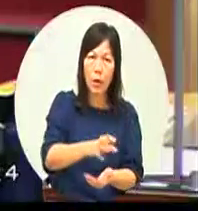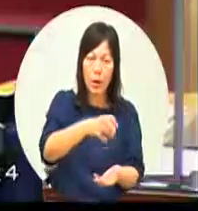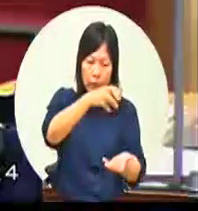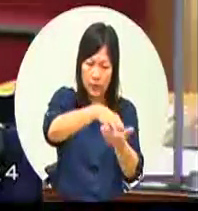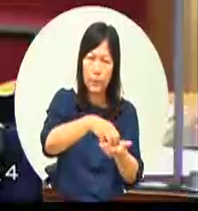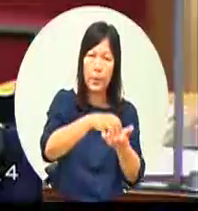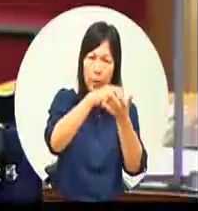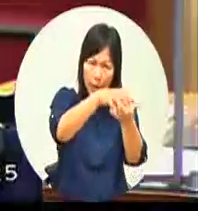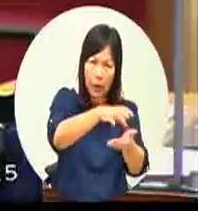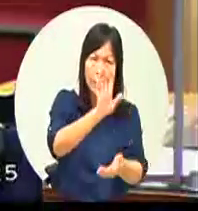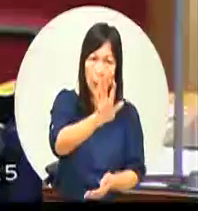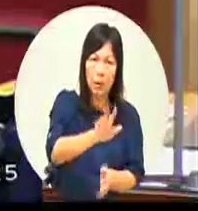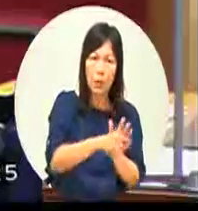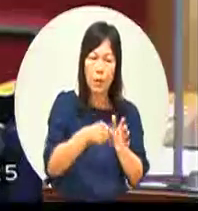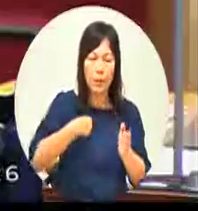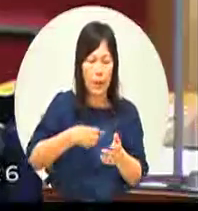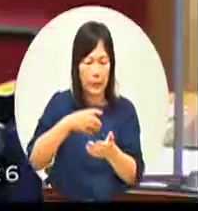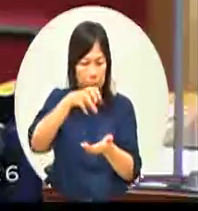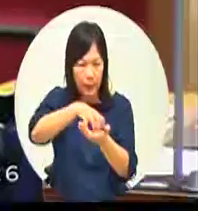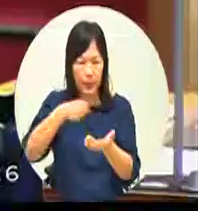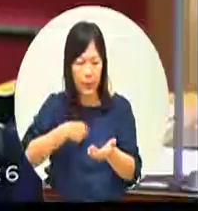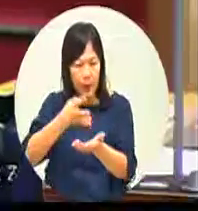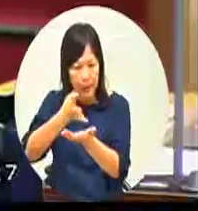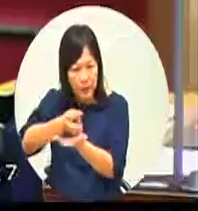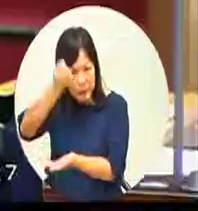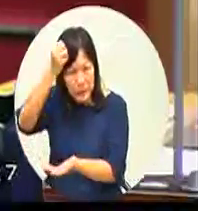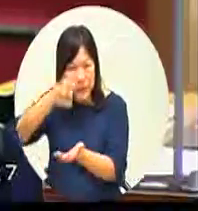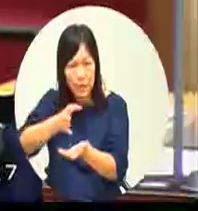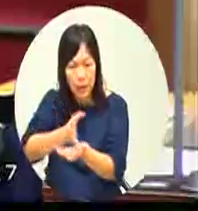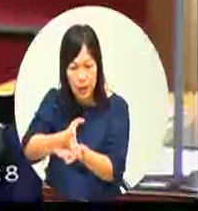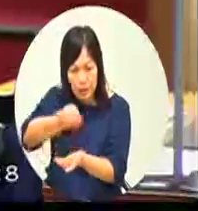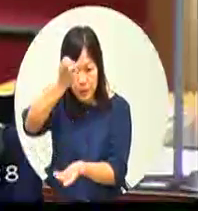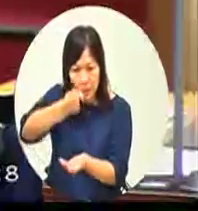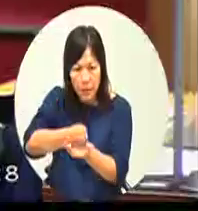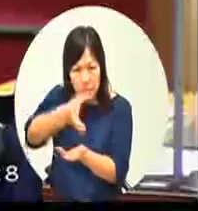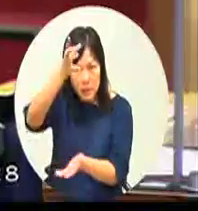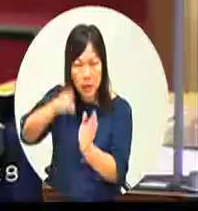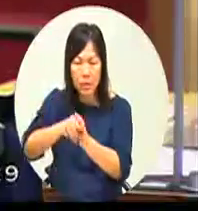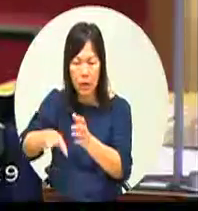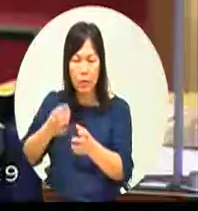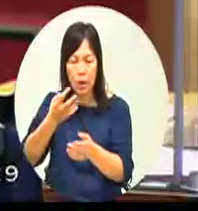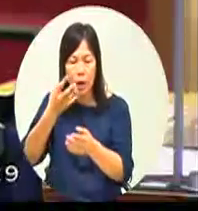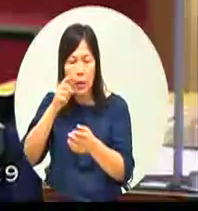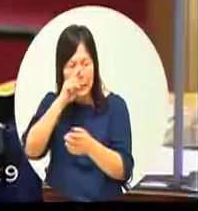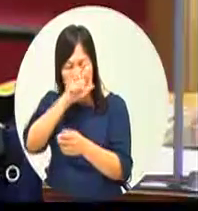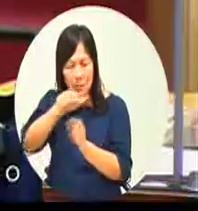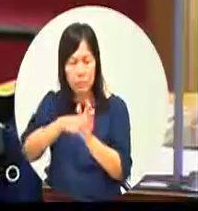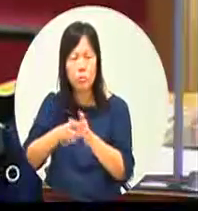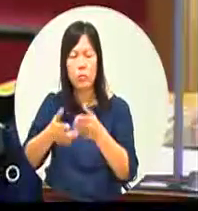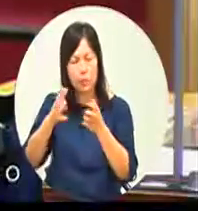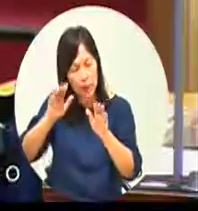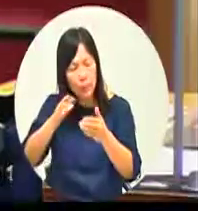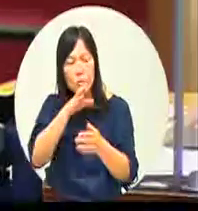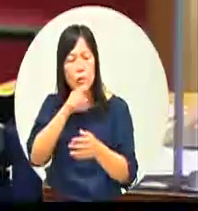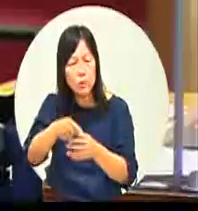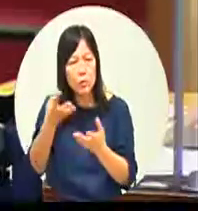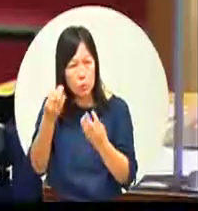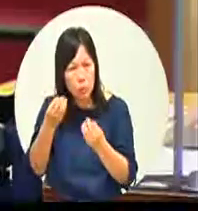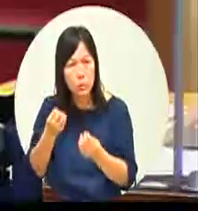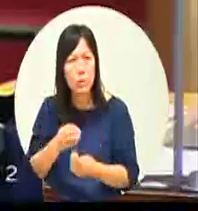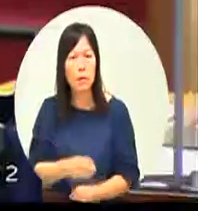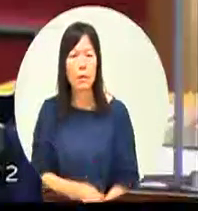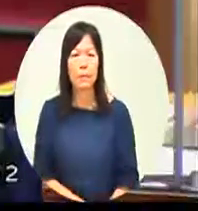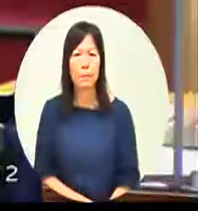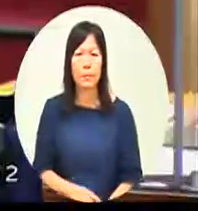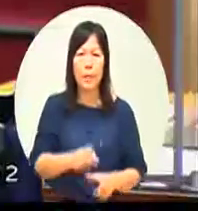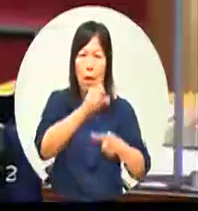明，证明说我们这几栋大楼，我们这些大楼每一个人盖出来的量，它就是我们这些清运的家用垃圾的量。但是业者